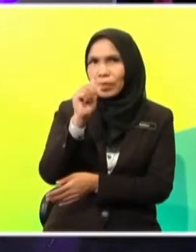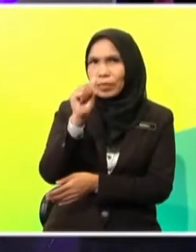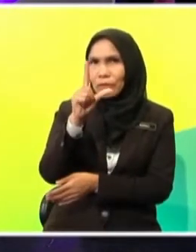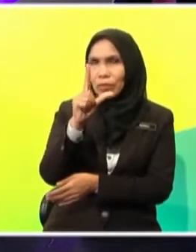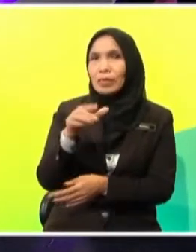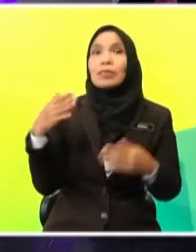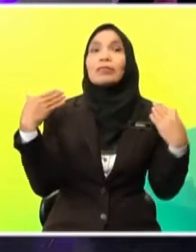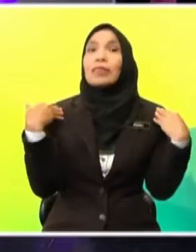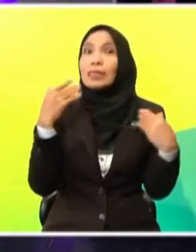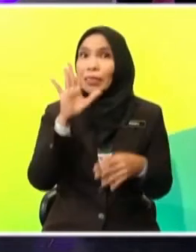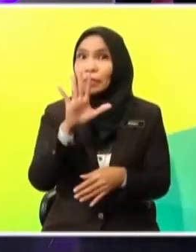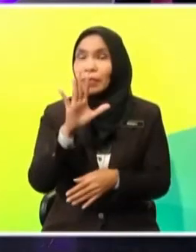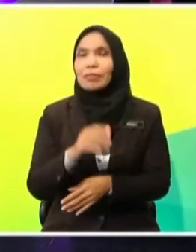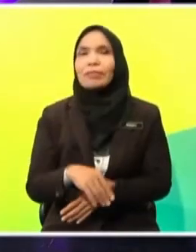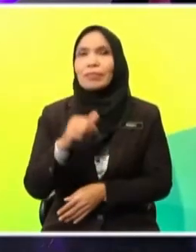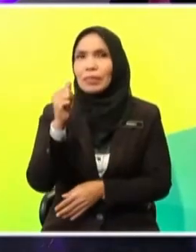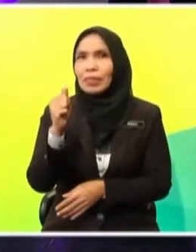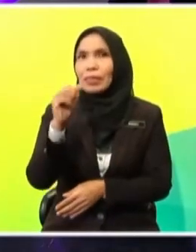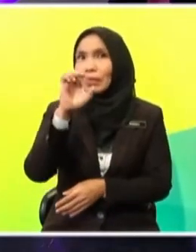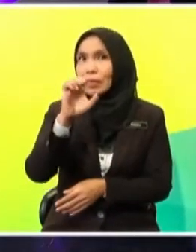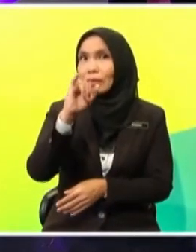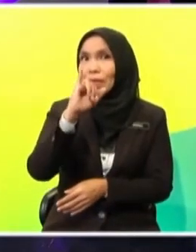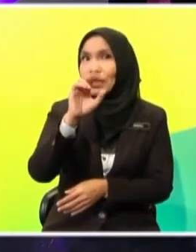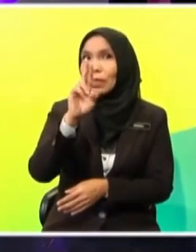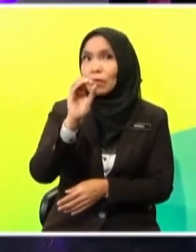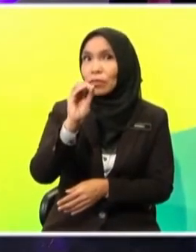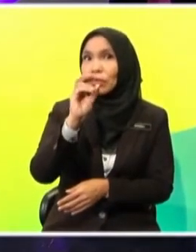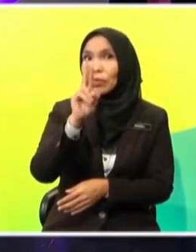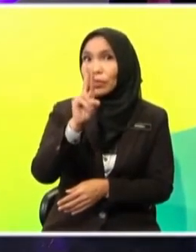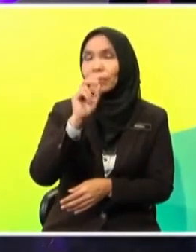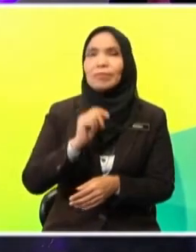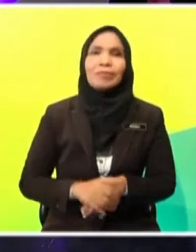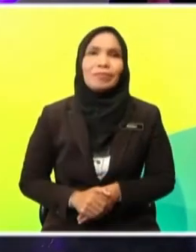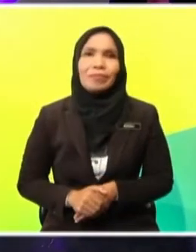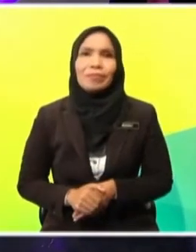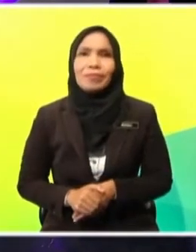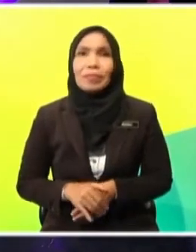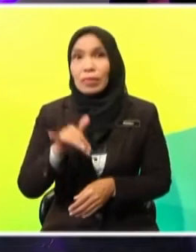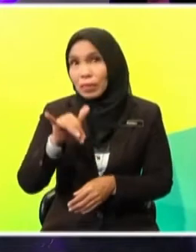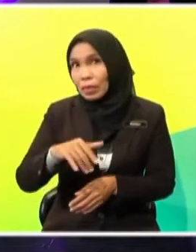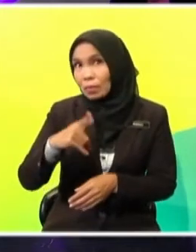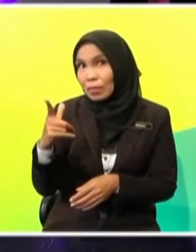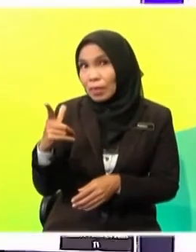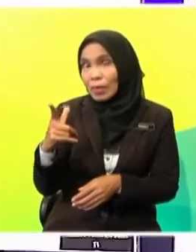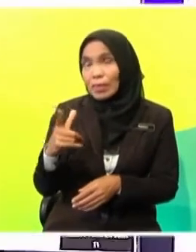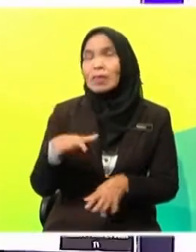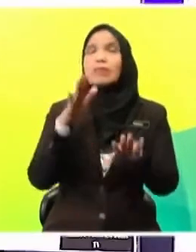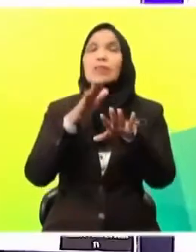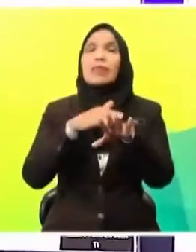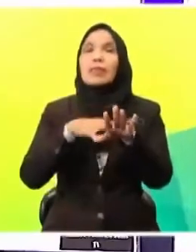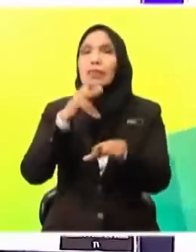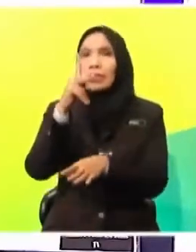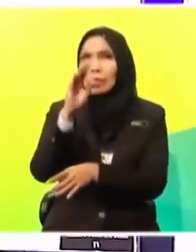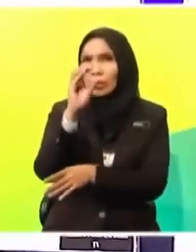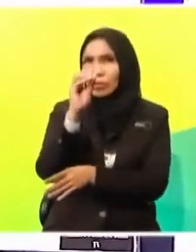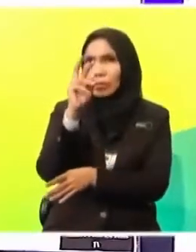e-i-u-r-d-n selain daripada eiu yaitu abjad kancil lain dipanggil konsumen jadi